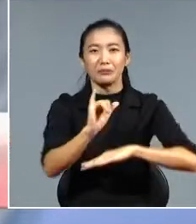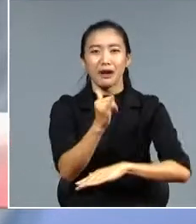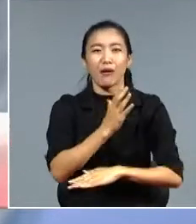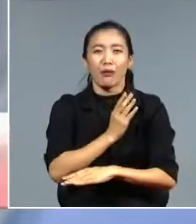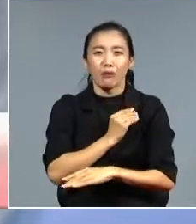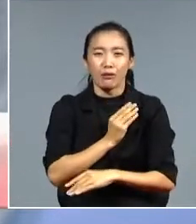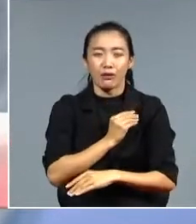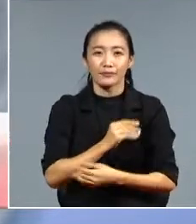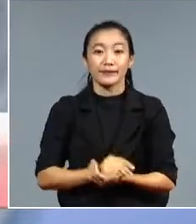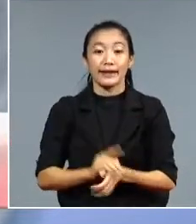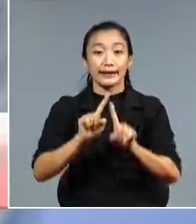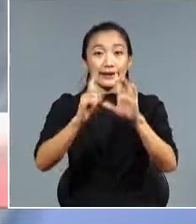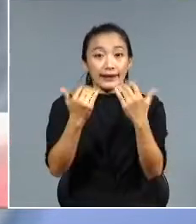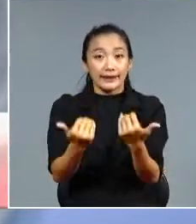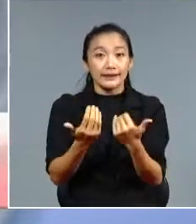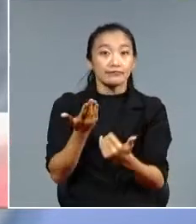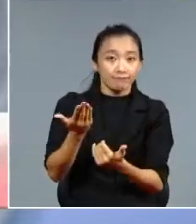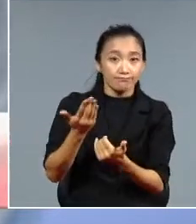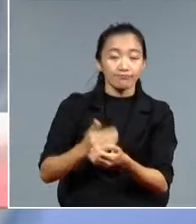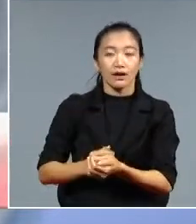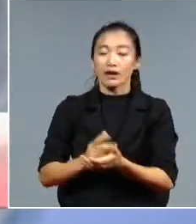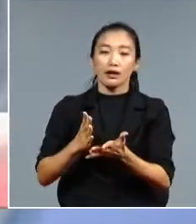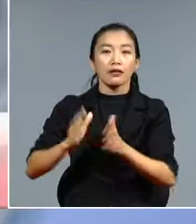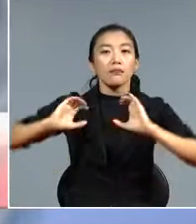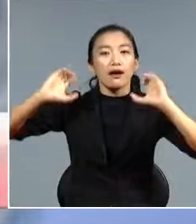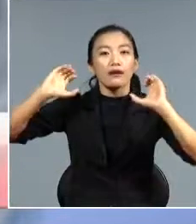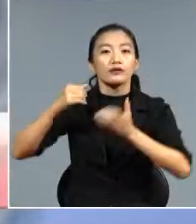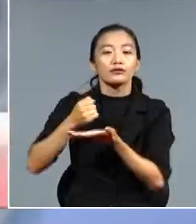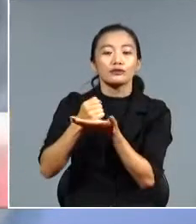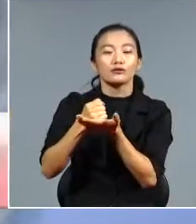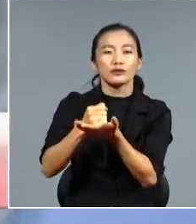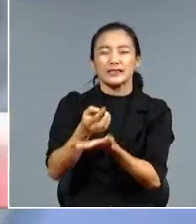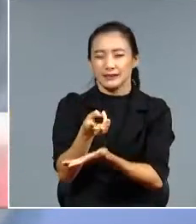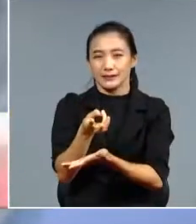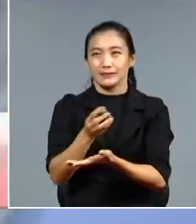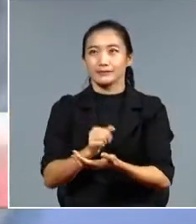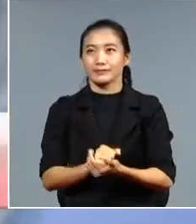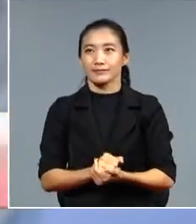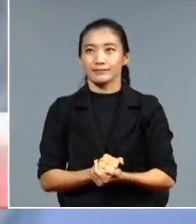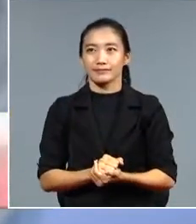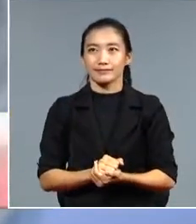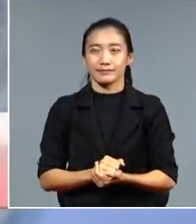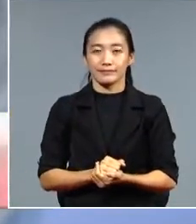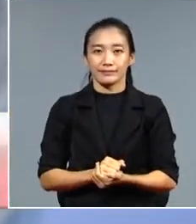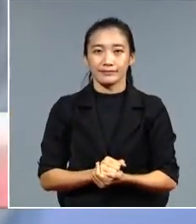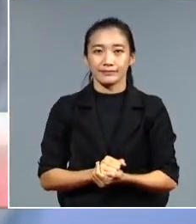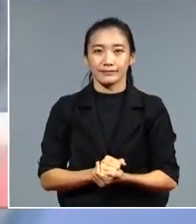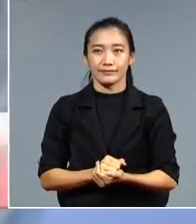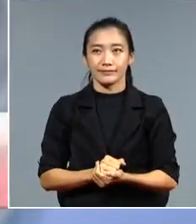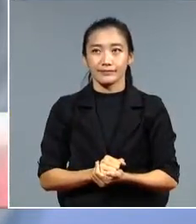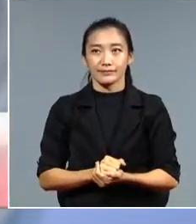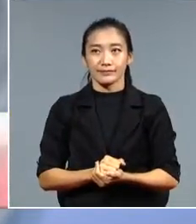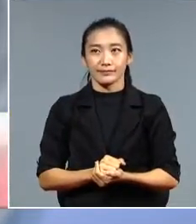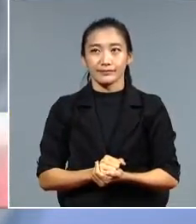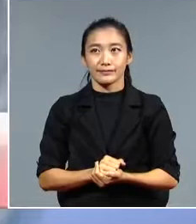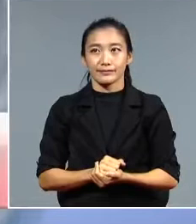แต่ว่าทางการก็เข้าไปดูแลแล้วนะครับ นี่นี่อันที่ว่าช่วงกลางคืนถ้ามันหล่นนี ่มันตัว